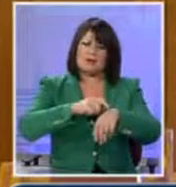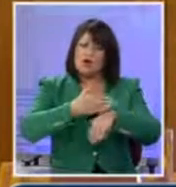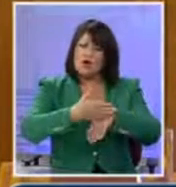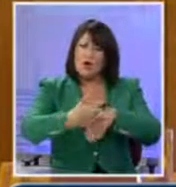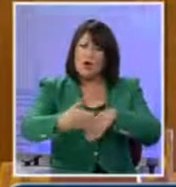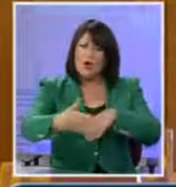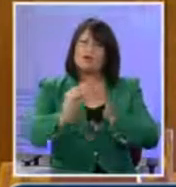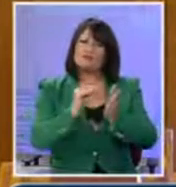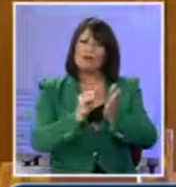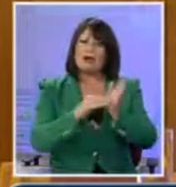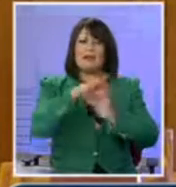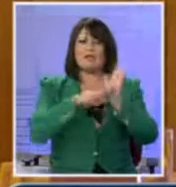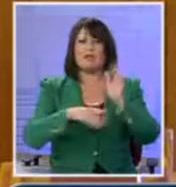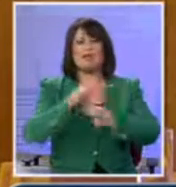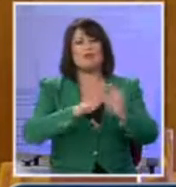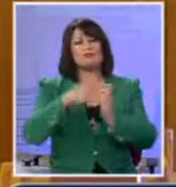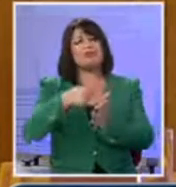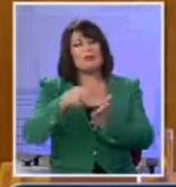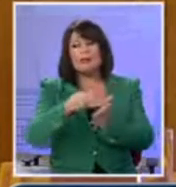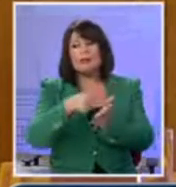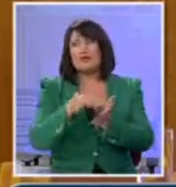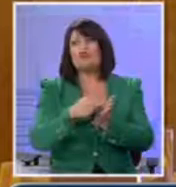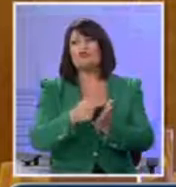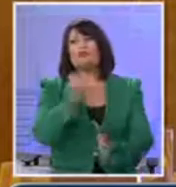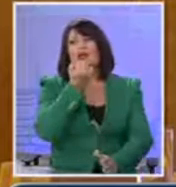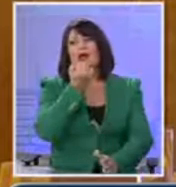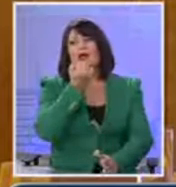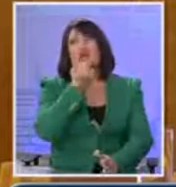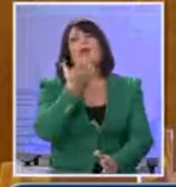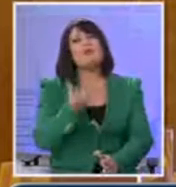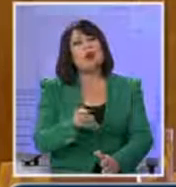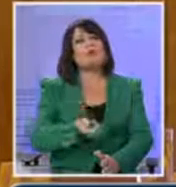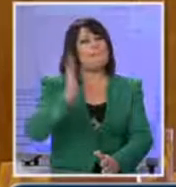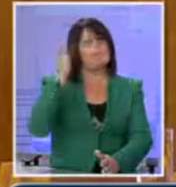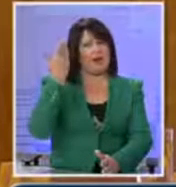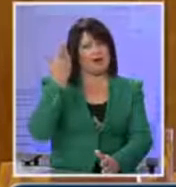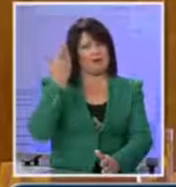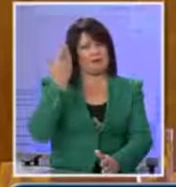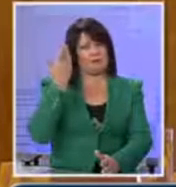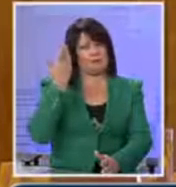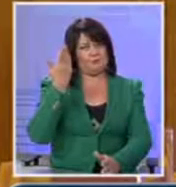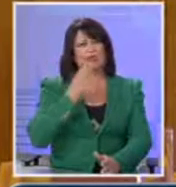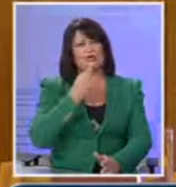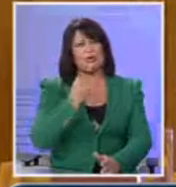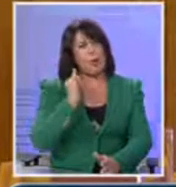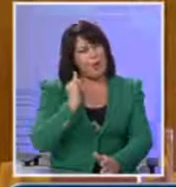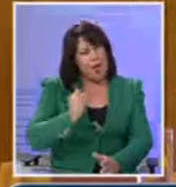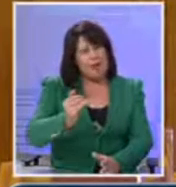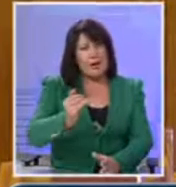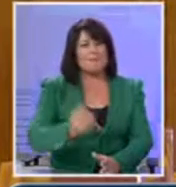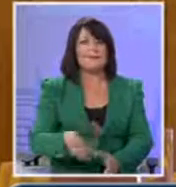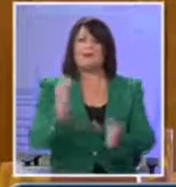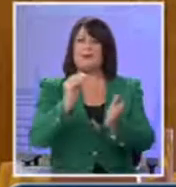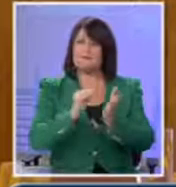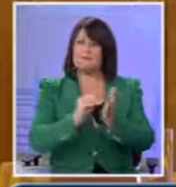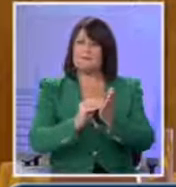να ξαναπρογραμματίσουμε και να διορθώσουμε τα λάθη που υπήρχαν στο παρελθόν. Και πάλι δεν έχουμε